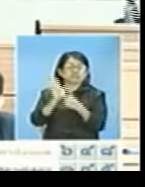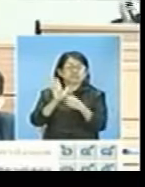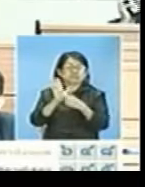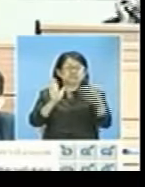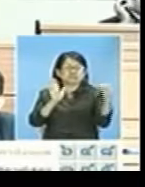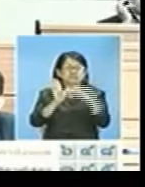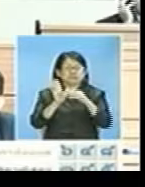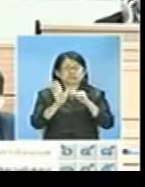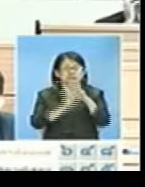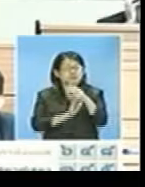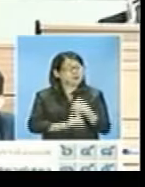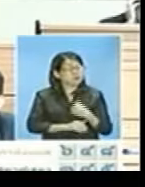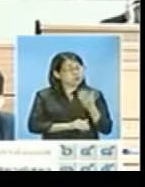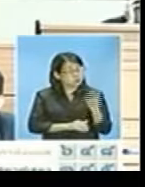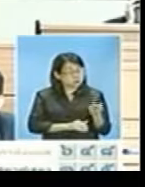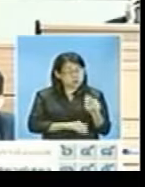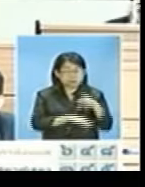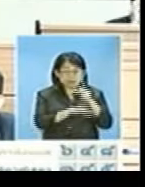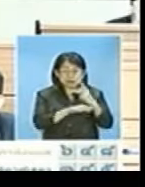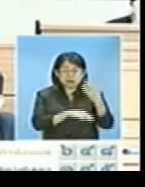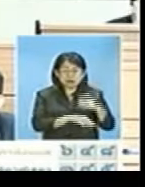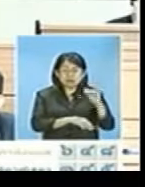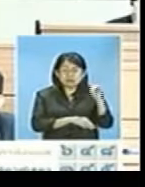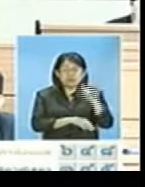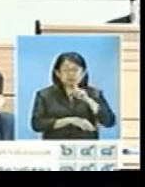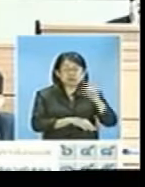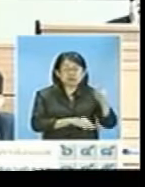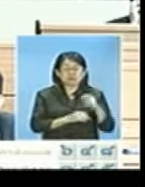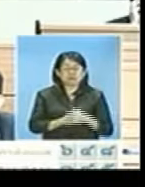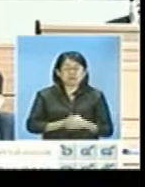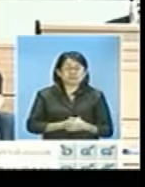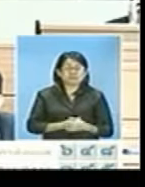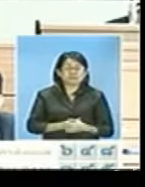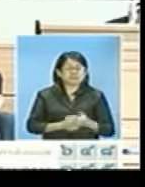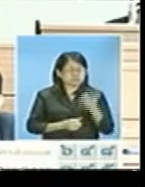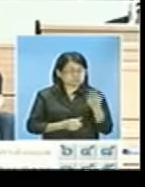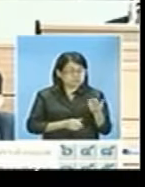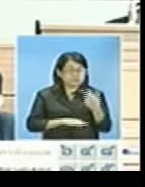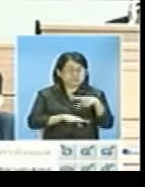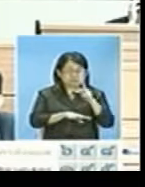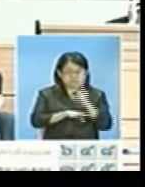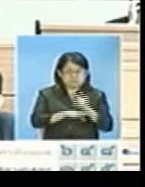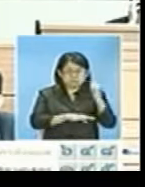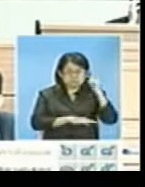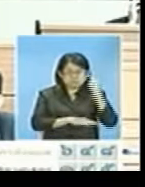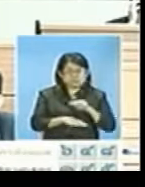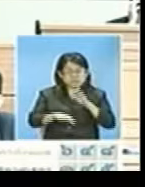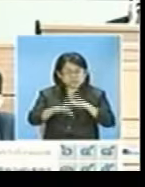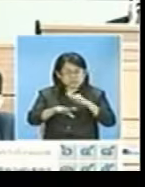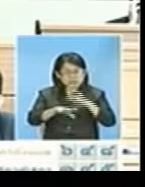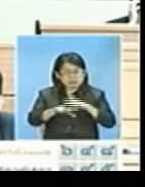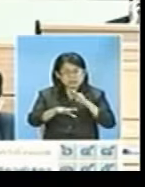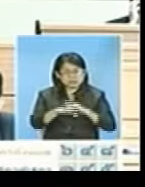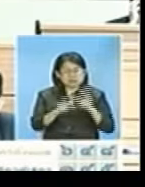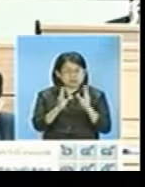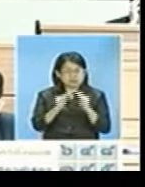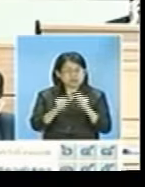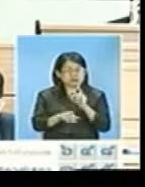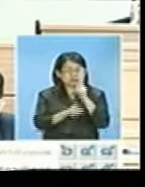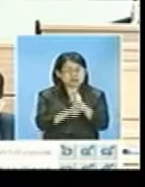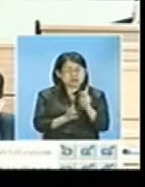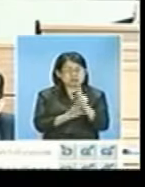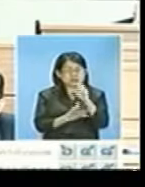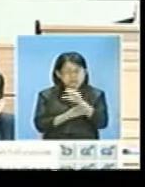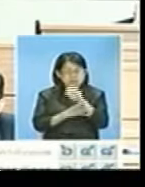งนั้นน่ะไม่ทราบว่าเสนอต่อท่านประธานแล้วยังนะครับขอให้ท่านประธานช่วยควบคุมการประชุมตามข้อ5นะ